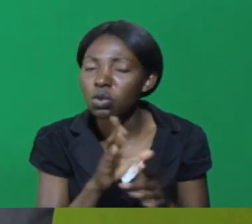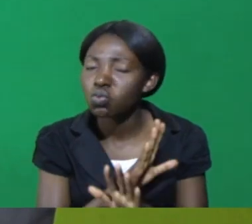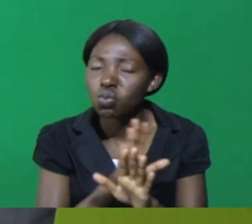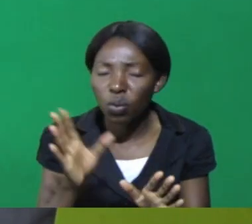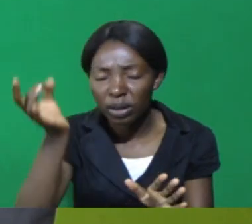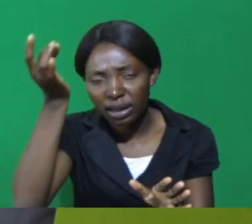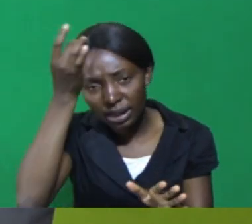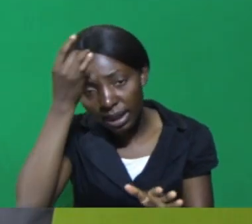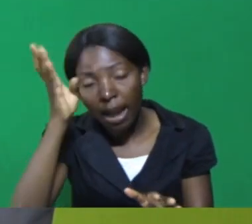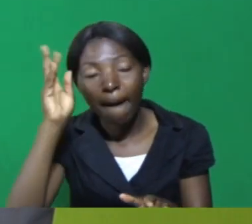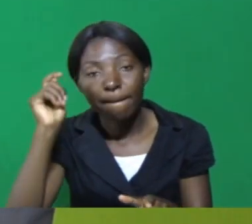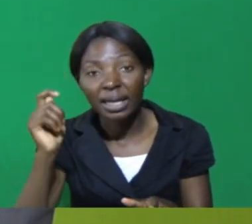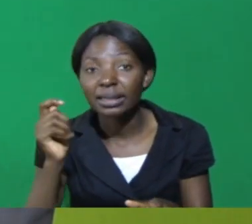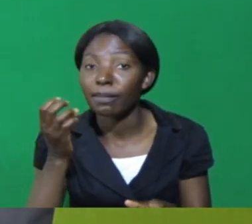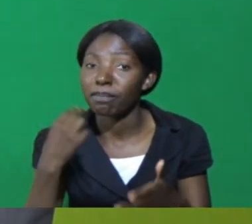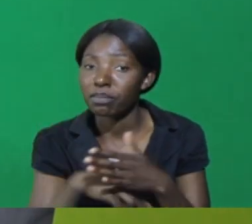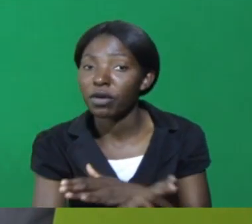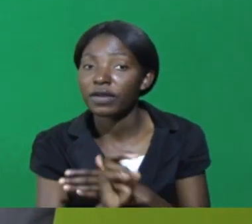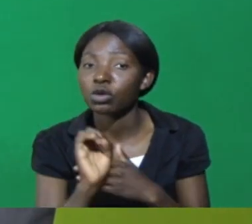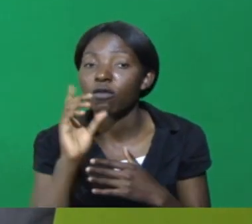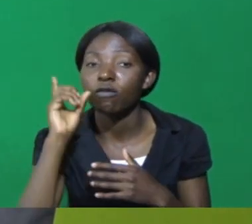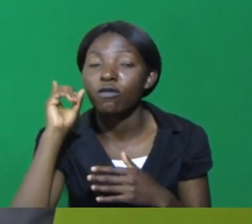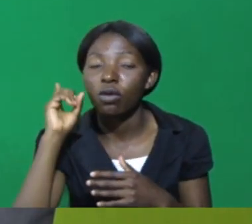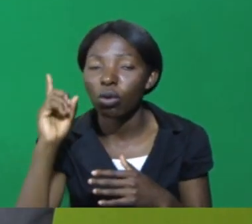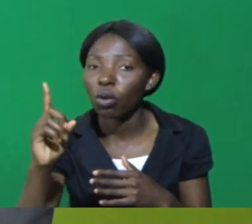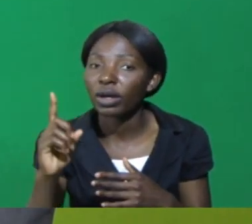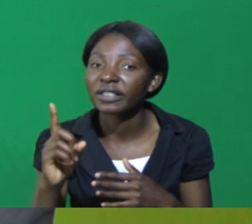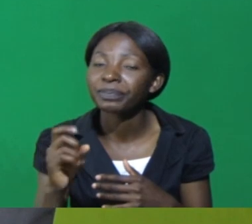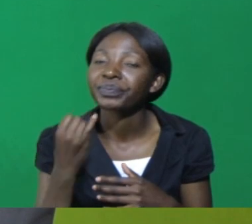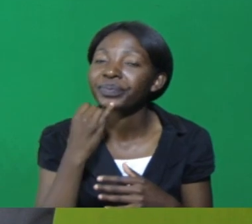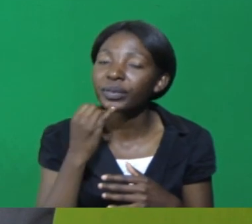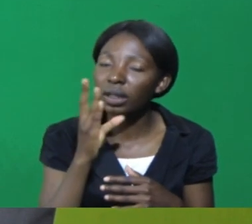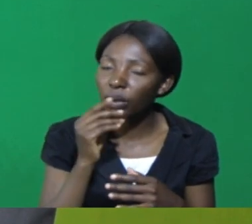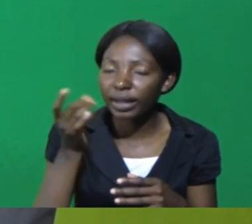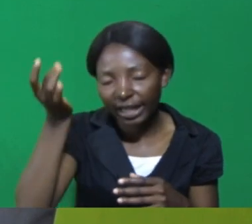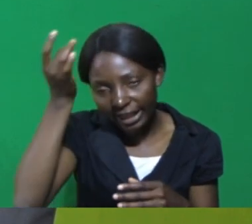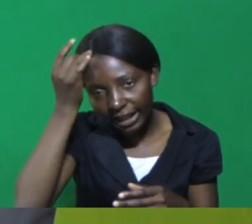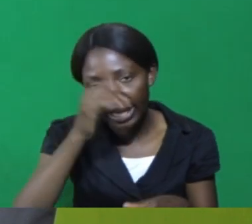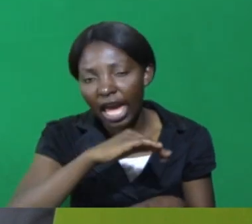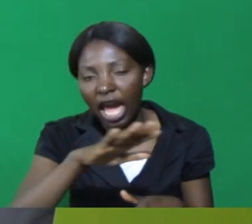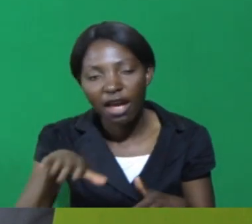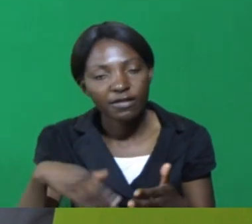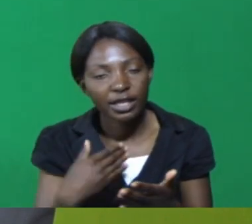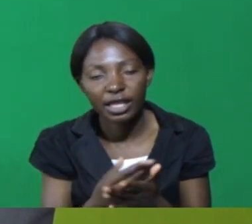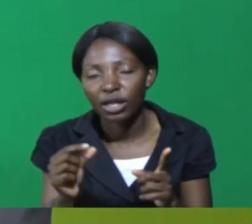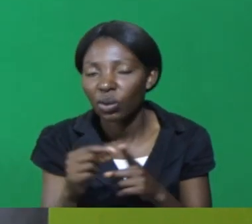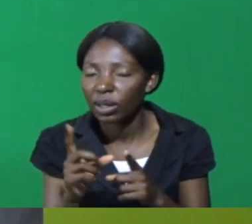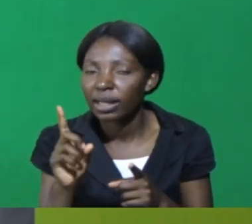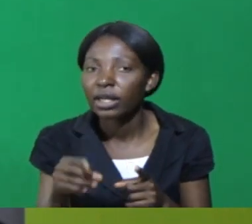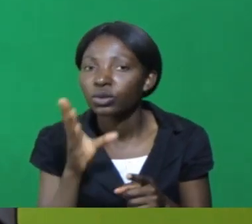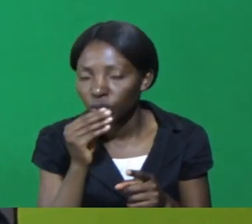mambo, asi Erisha muprofita uri pakati paIsraeri ndiye unoudza mambo waIsraeri mashoko amunotaura muimba